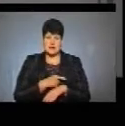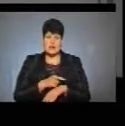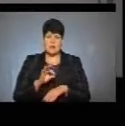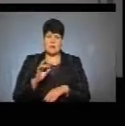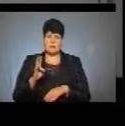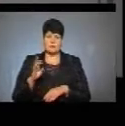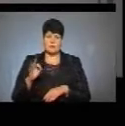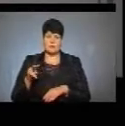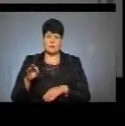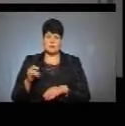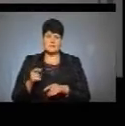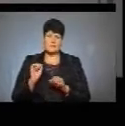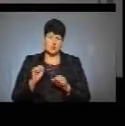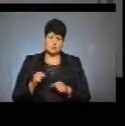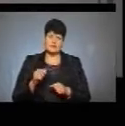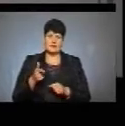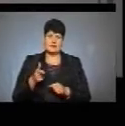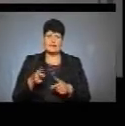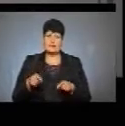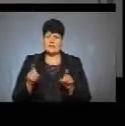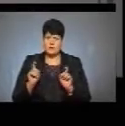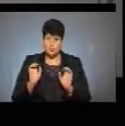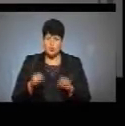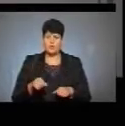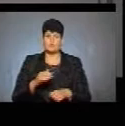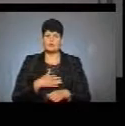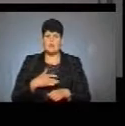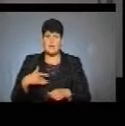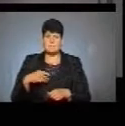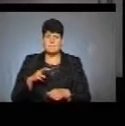Це може бути і гінеколог, це може бути і мамолог,